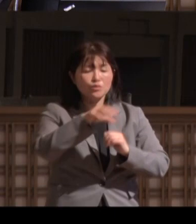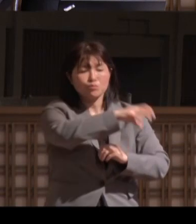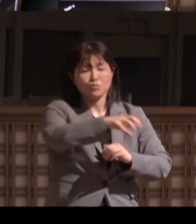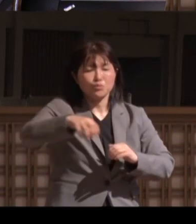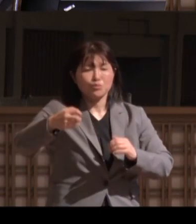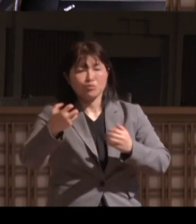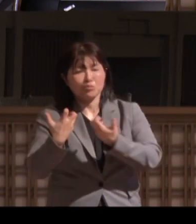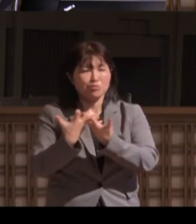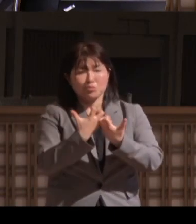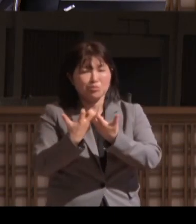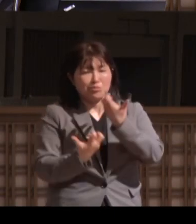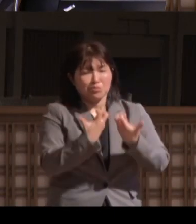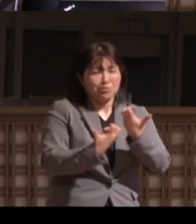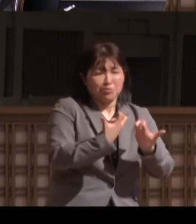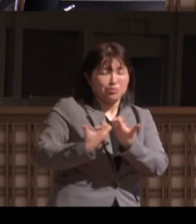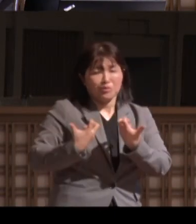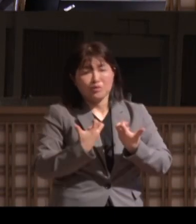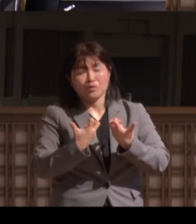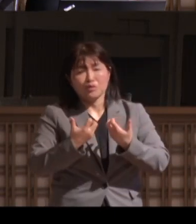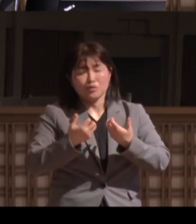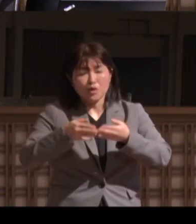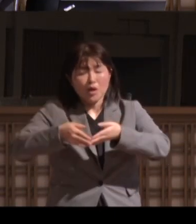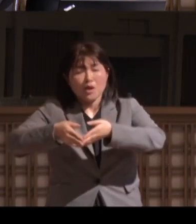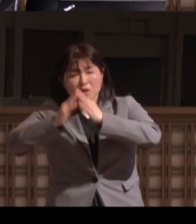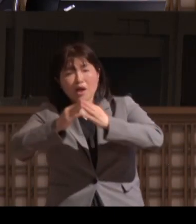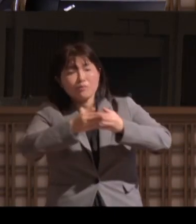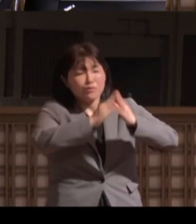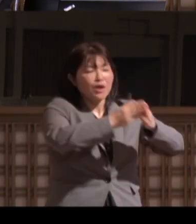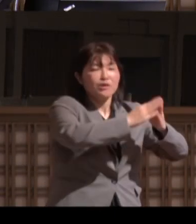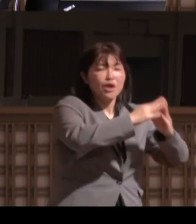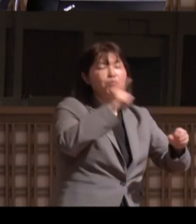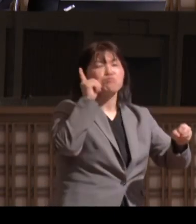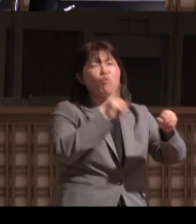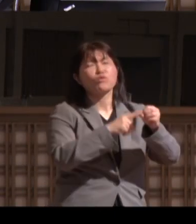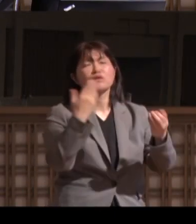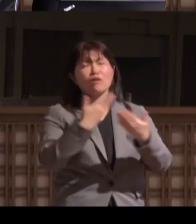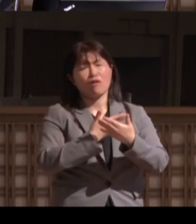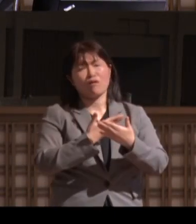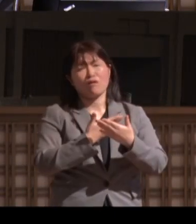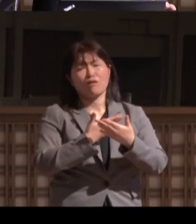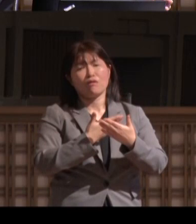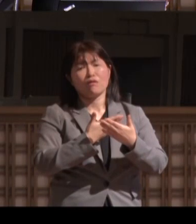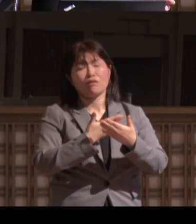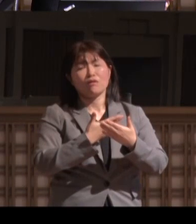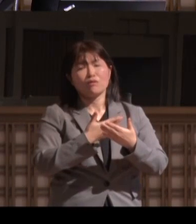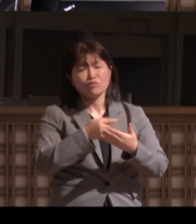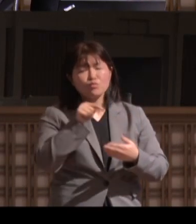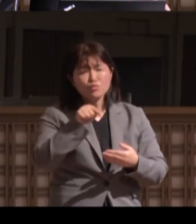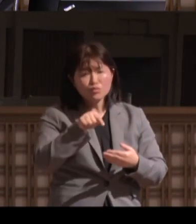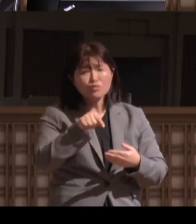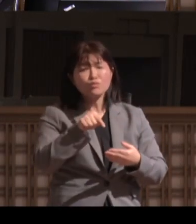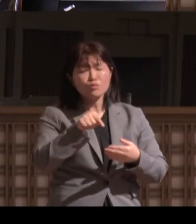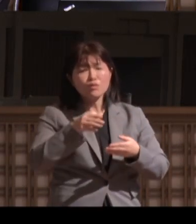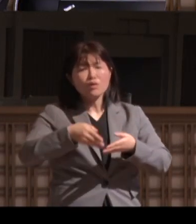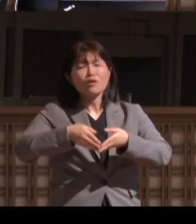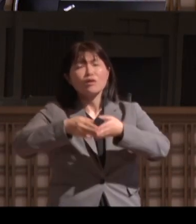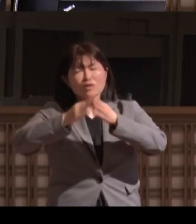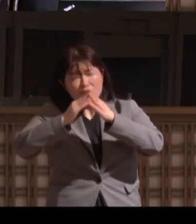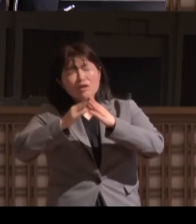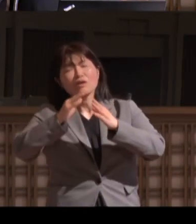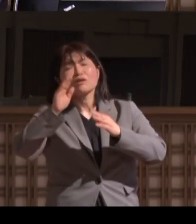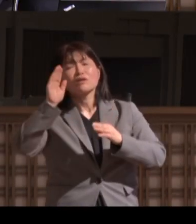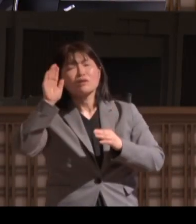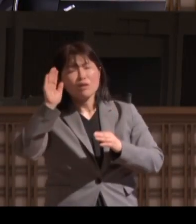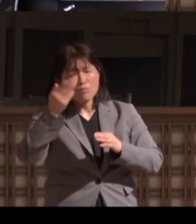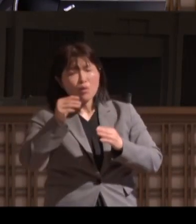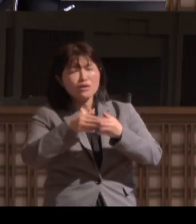ですね組織を立ち上げることをが目的化してしまうとそういうところは立ち上がるのは立ち上がる